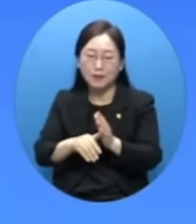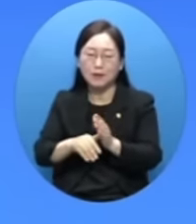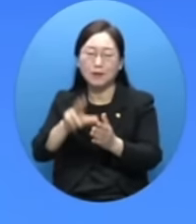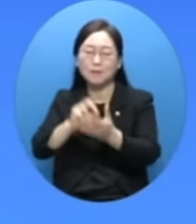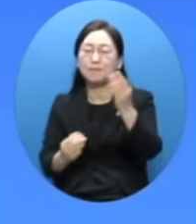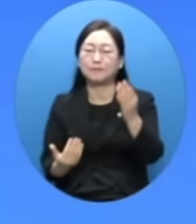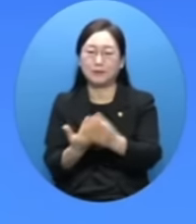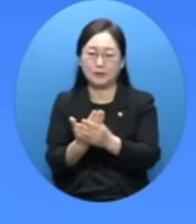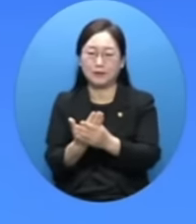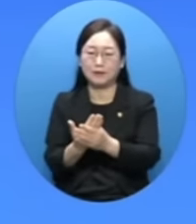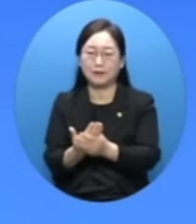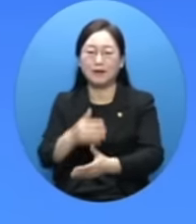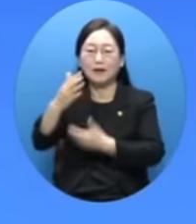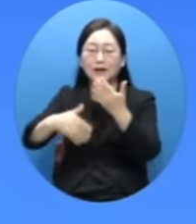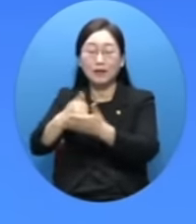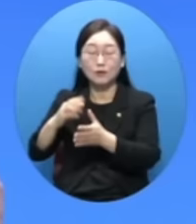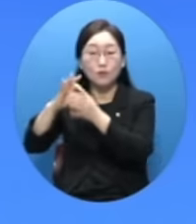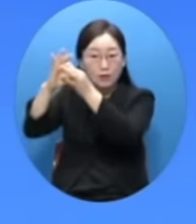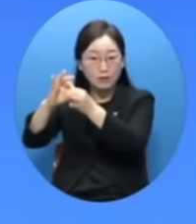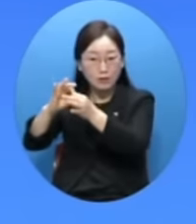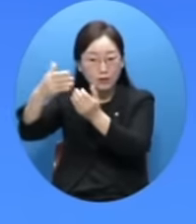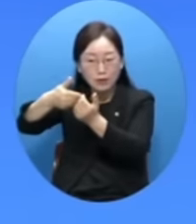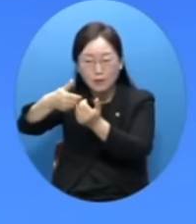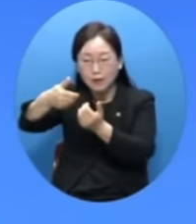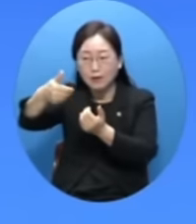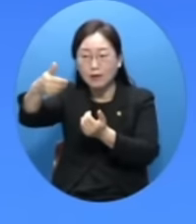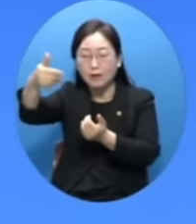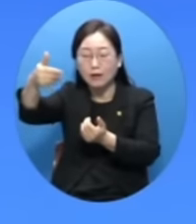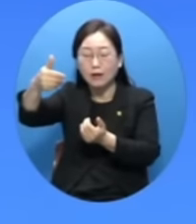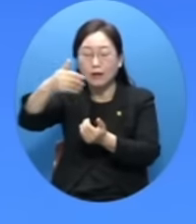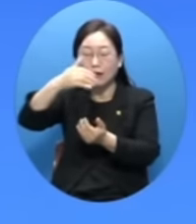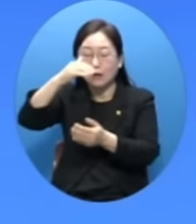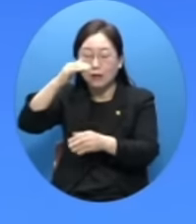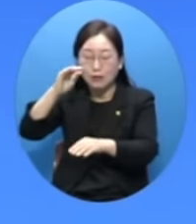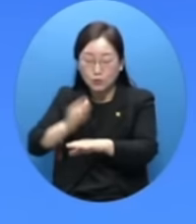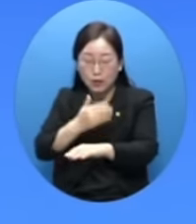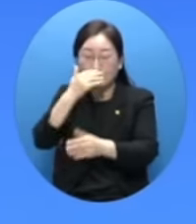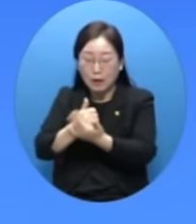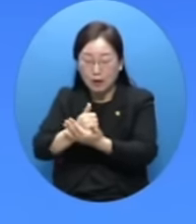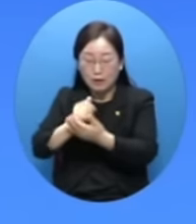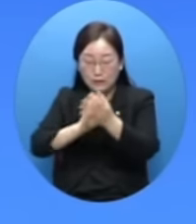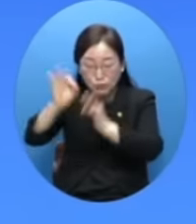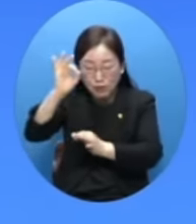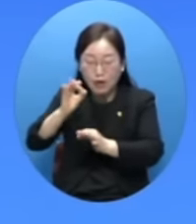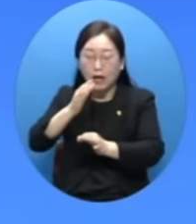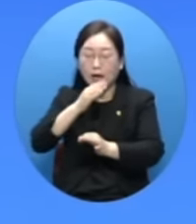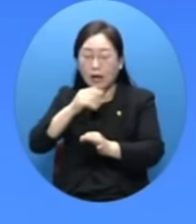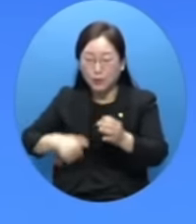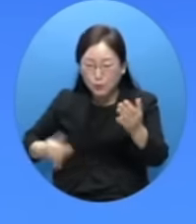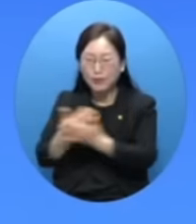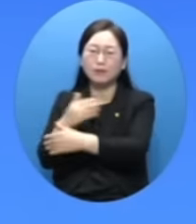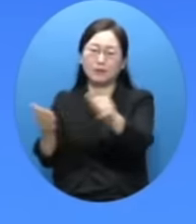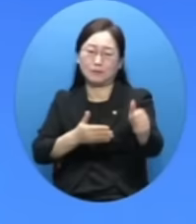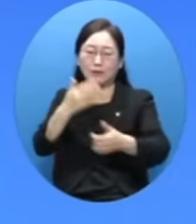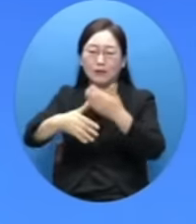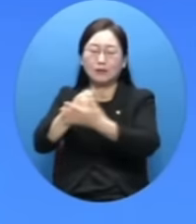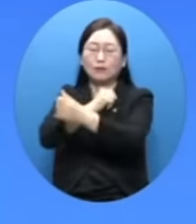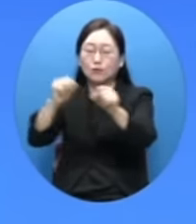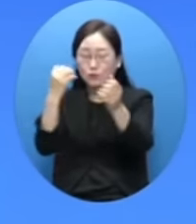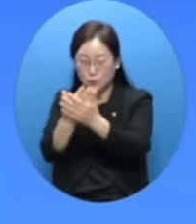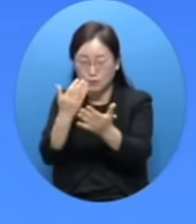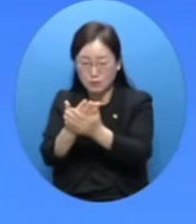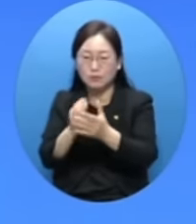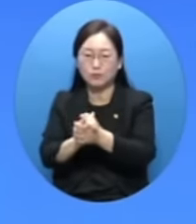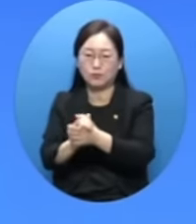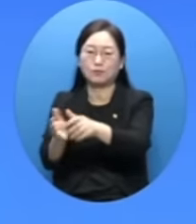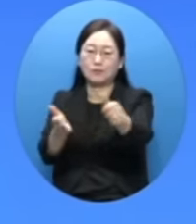것입니다. 하나님과의 관계가 멀어지게 된 나의 죄와 허물이 있으면 우리는 엎드려 회개해야 되는 것입니다. 회개하고 하나님과 용서함을 받아야